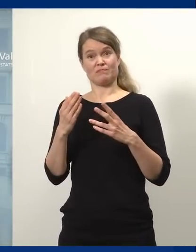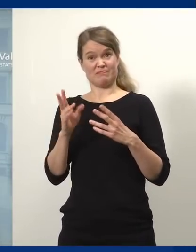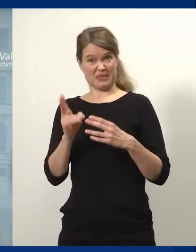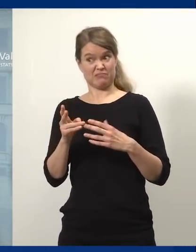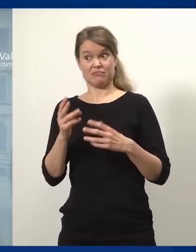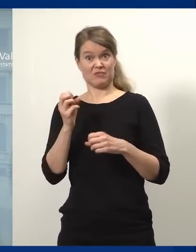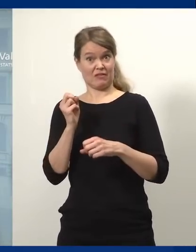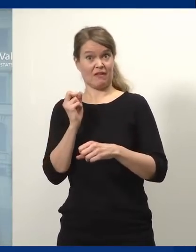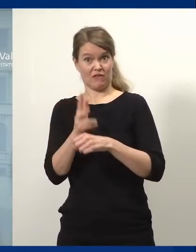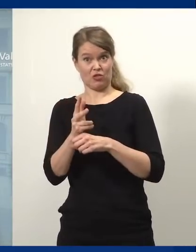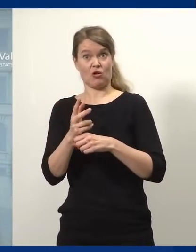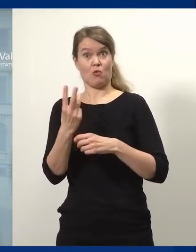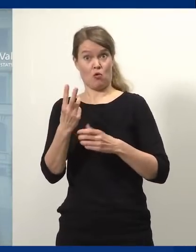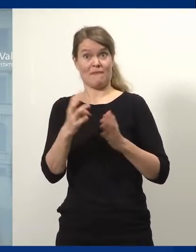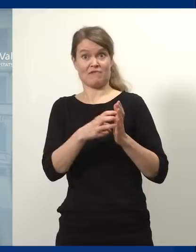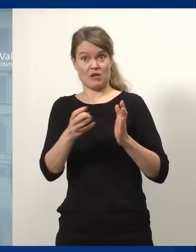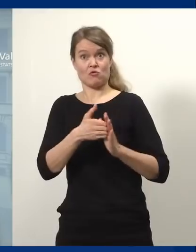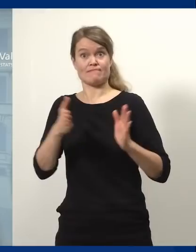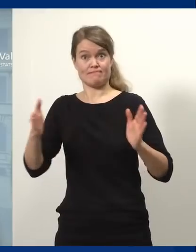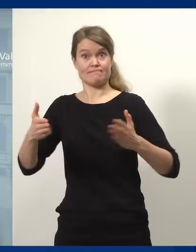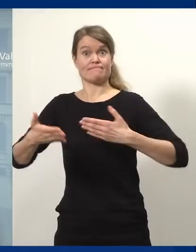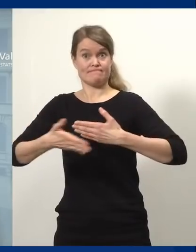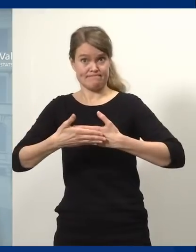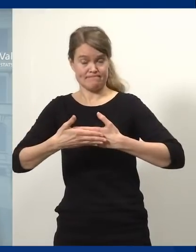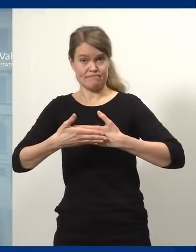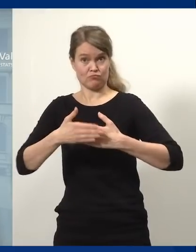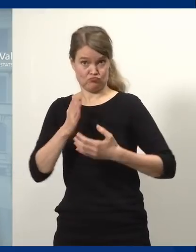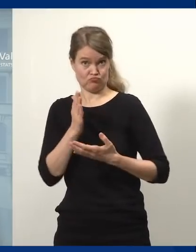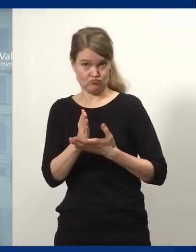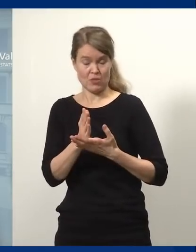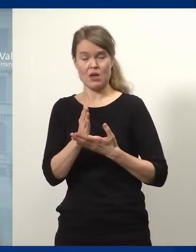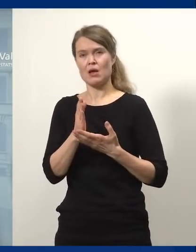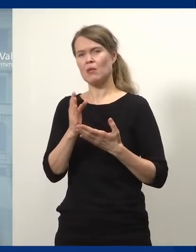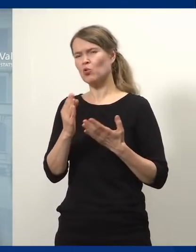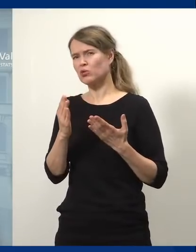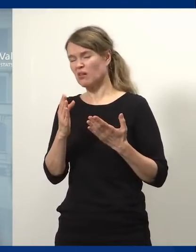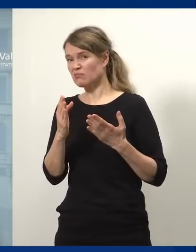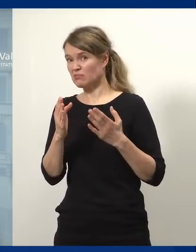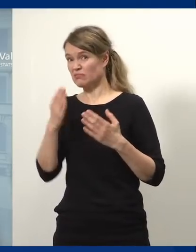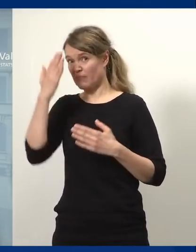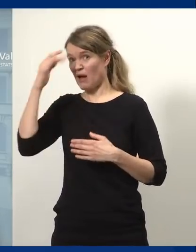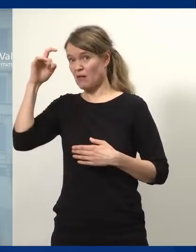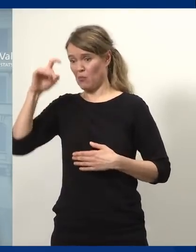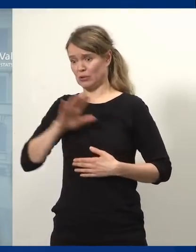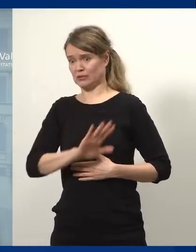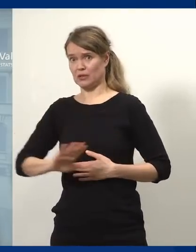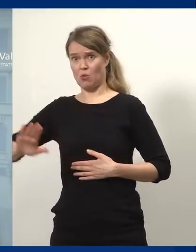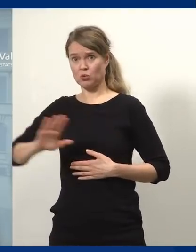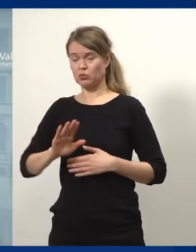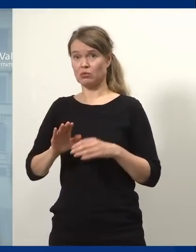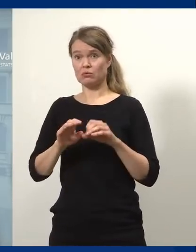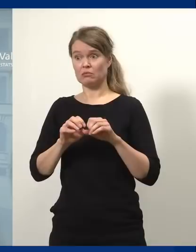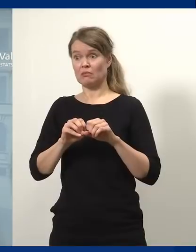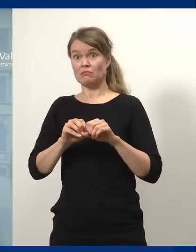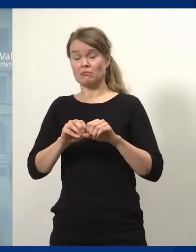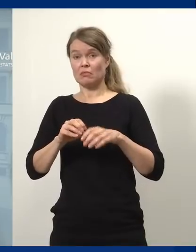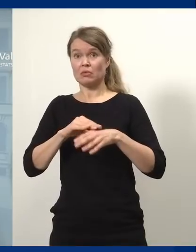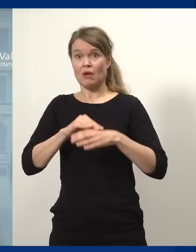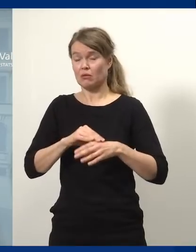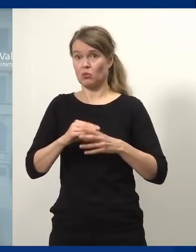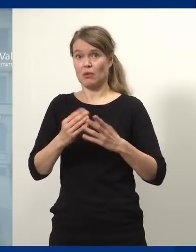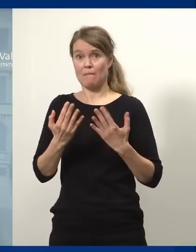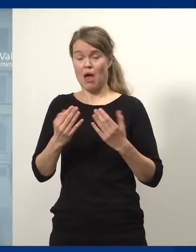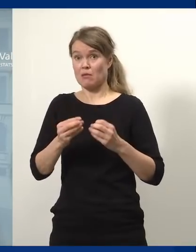nyt 3 viikoksi, mutta tosiasiahan on se, että nämä tartunnat kasvaa jotenkin pääkaupunkiseudulla ihan hurjaa vauhtia.